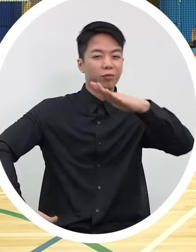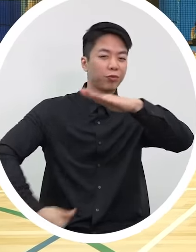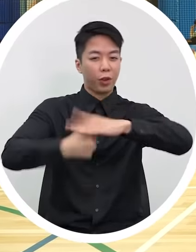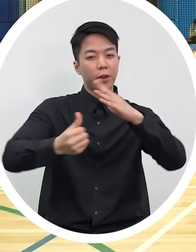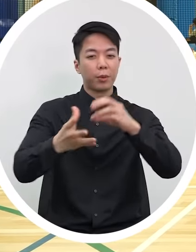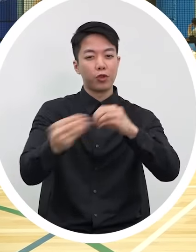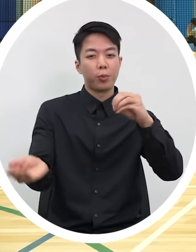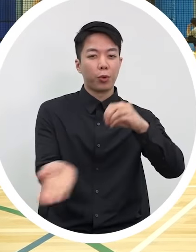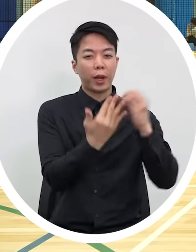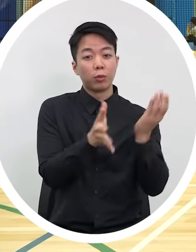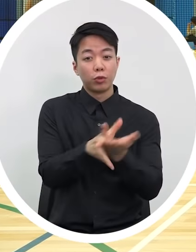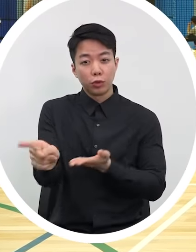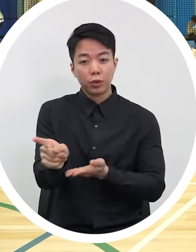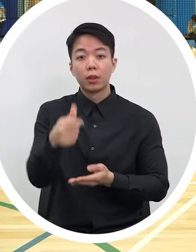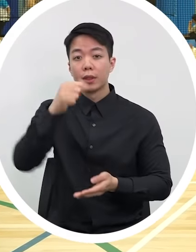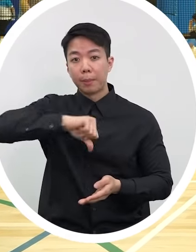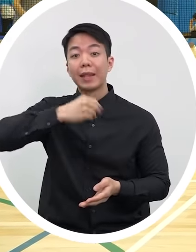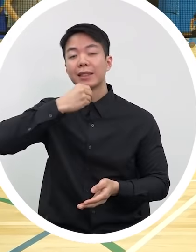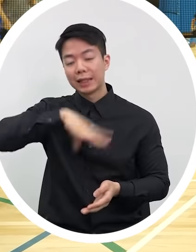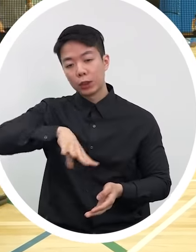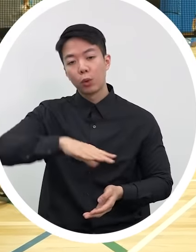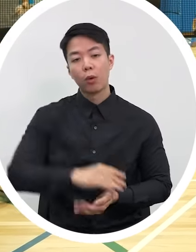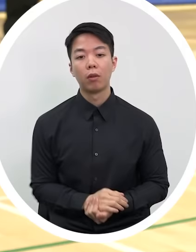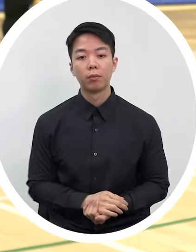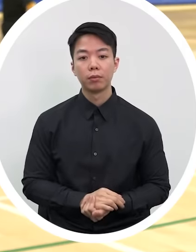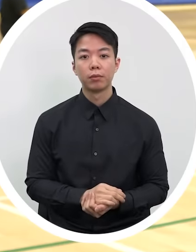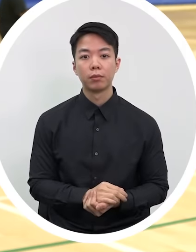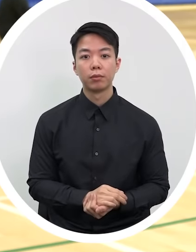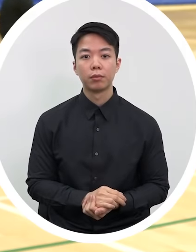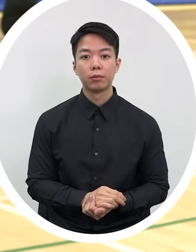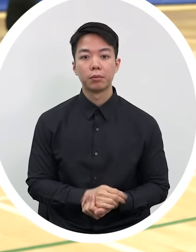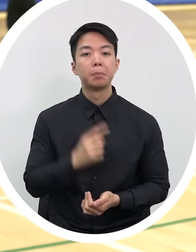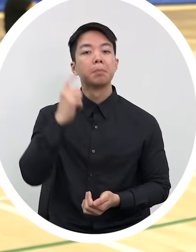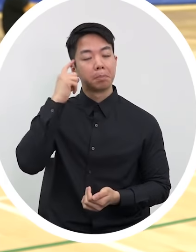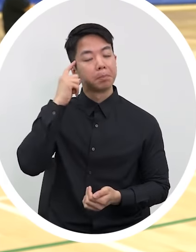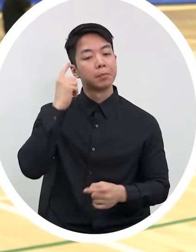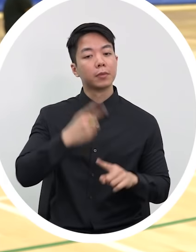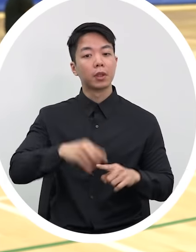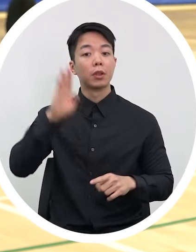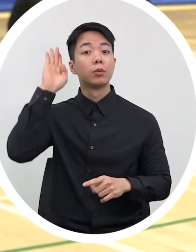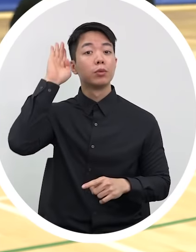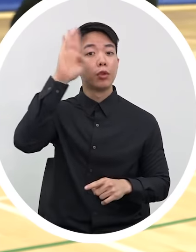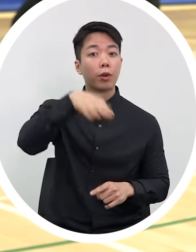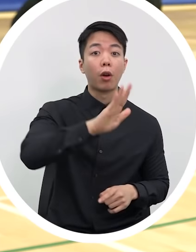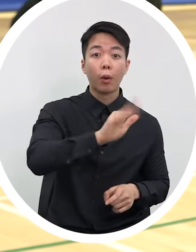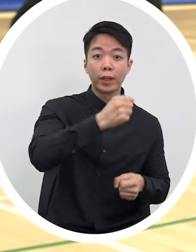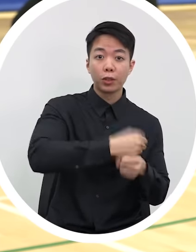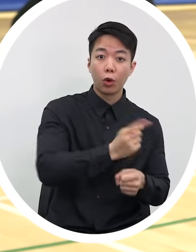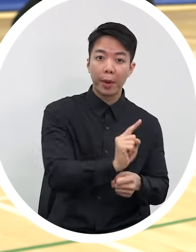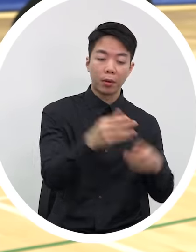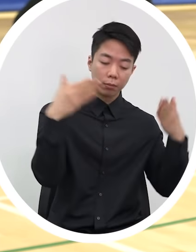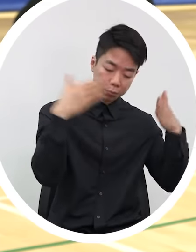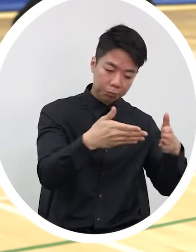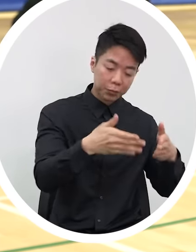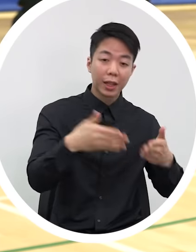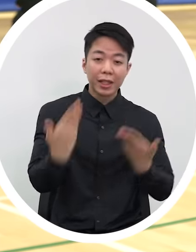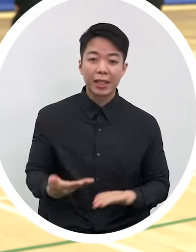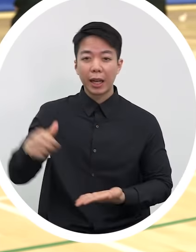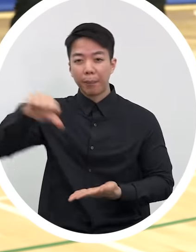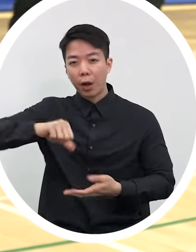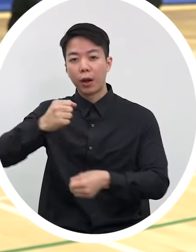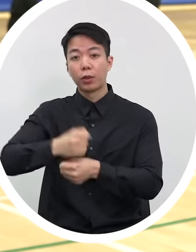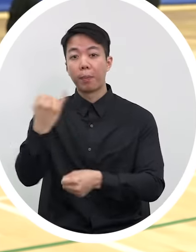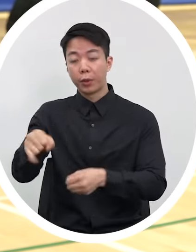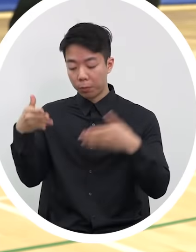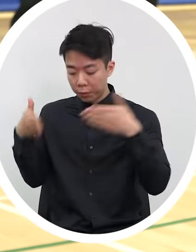尖嘅羽毛球手佢哋都會有失敗嘅時候，咁所以你要放眼之後你會做到，而唔係著眼喺你呢一